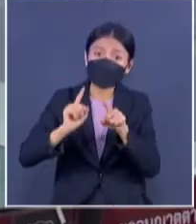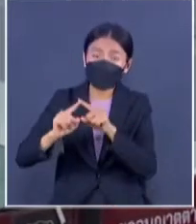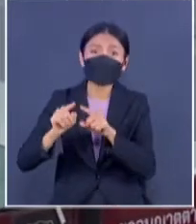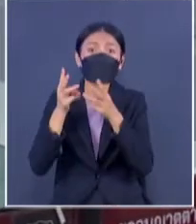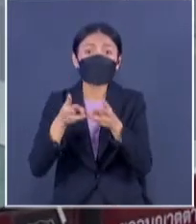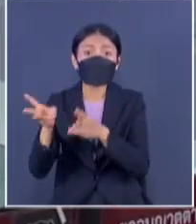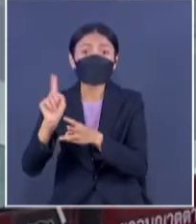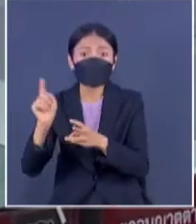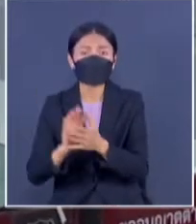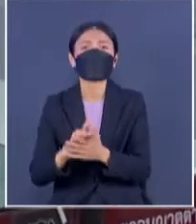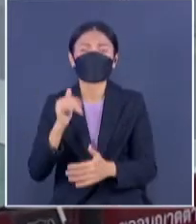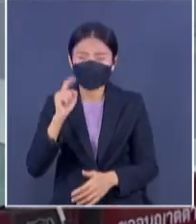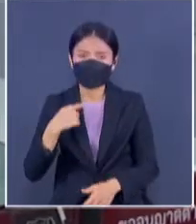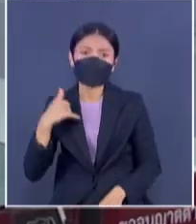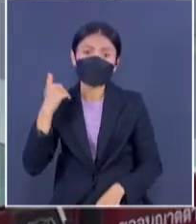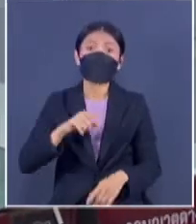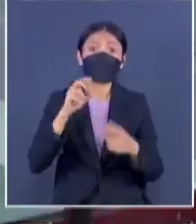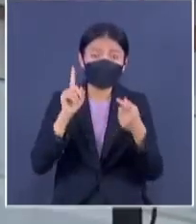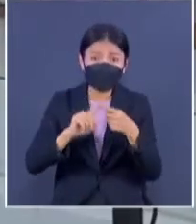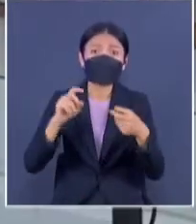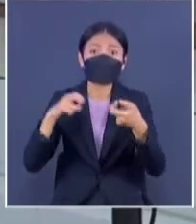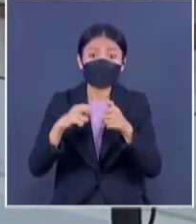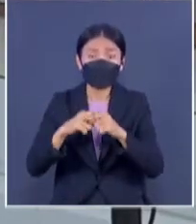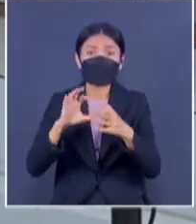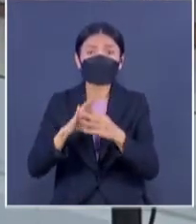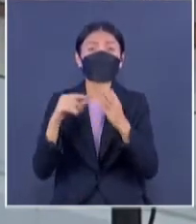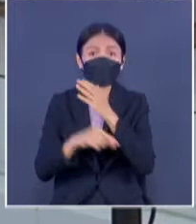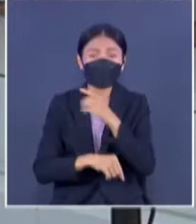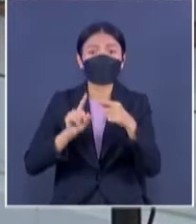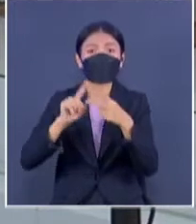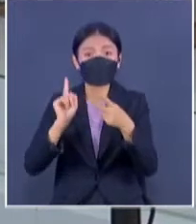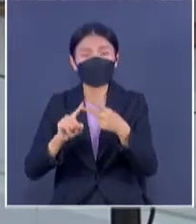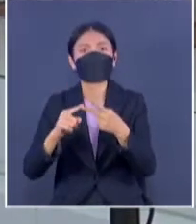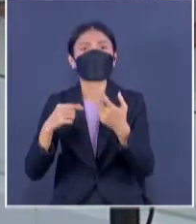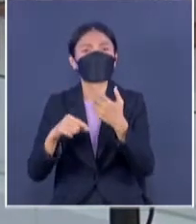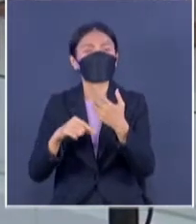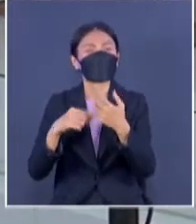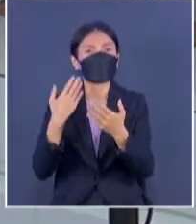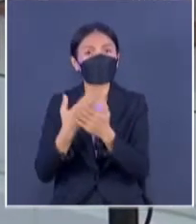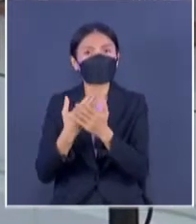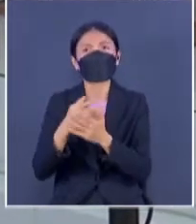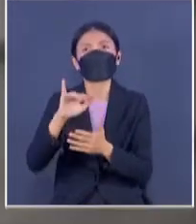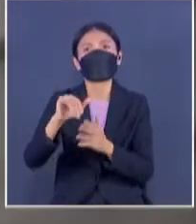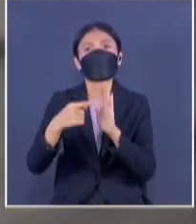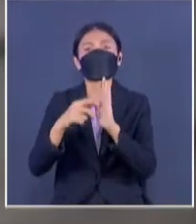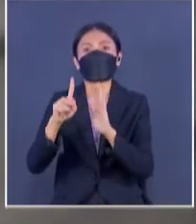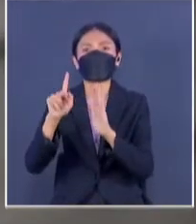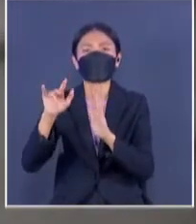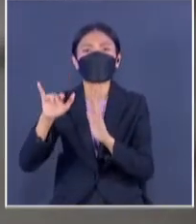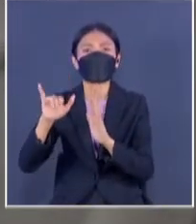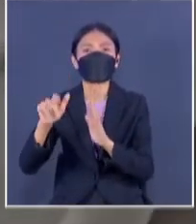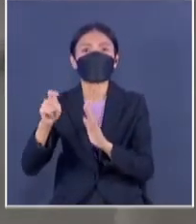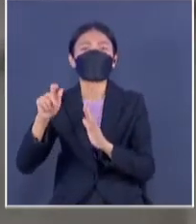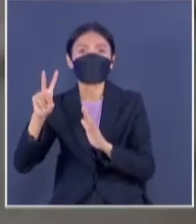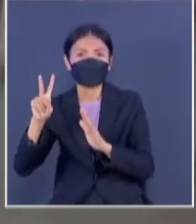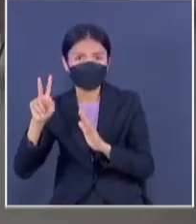สวนใน4ฐานความผิดคือคดีเช็คคดีช่อโกงคดียักยอกและคดีหมิ่นประมาทโดยสามารถเข้าใช้บริ